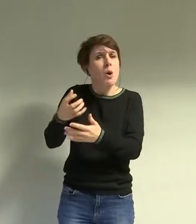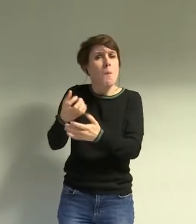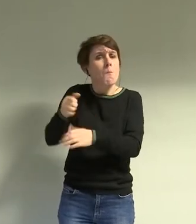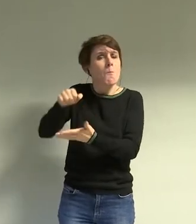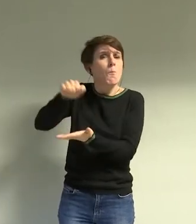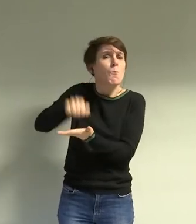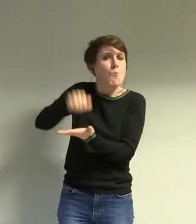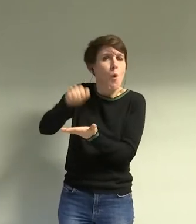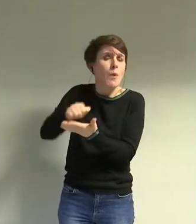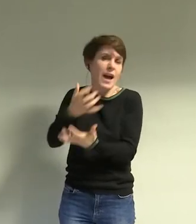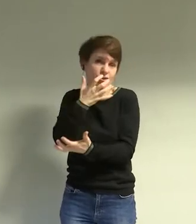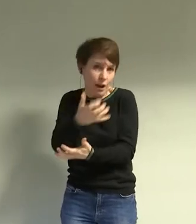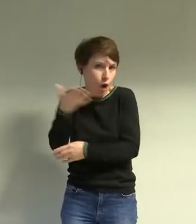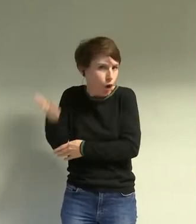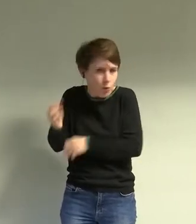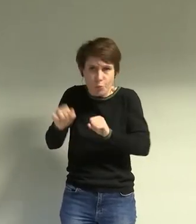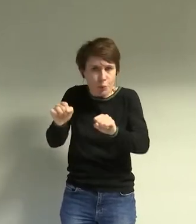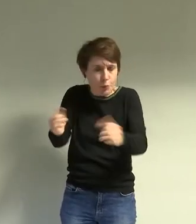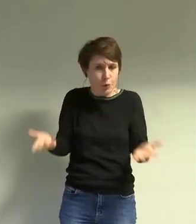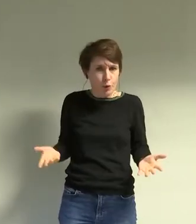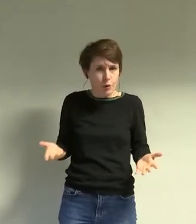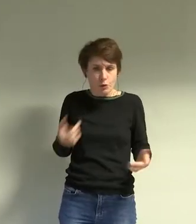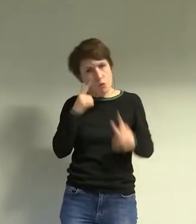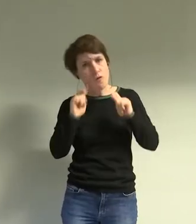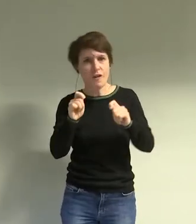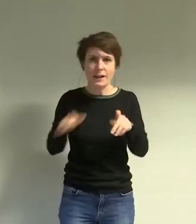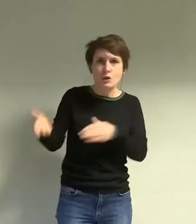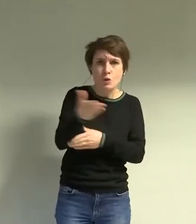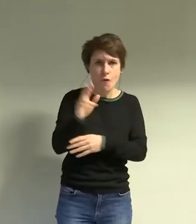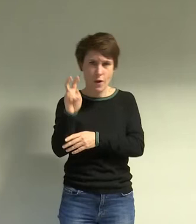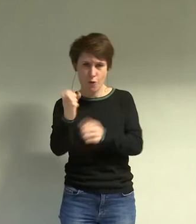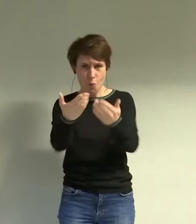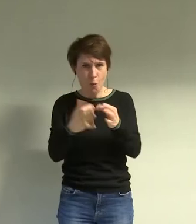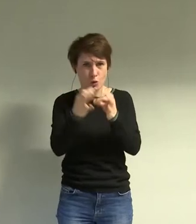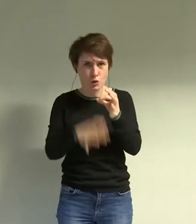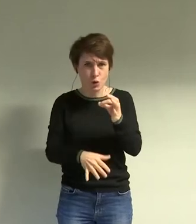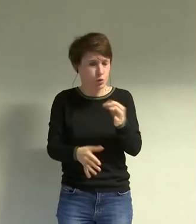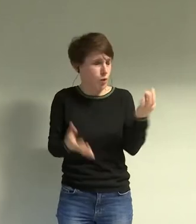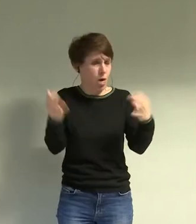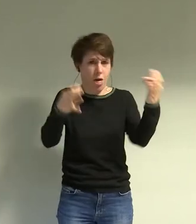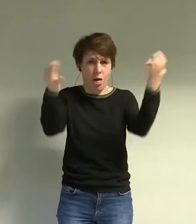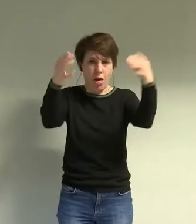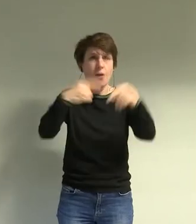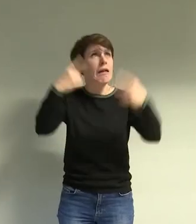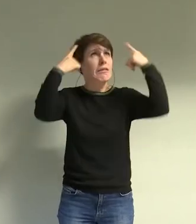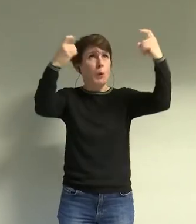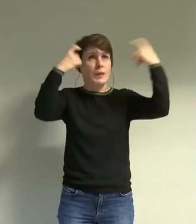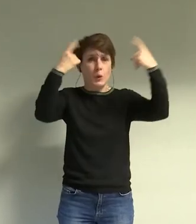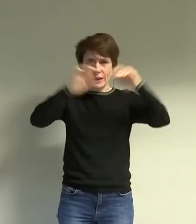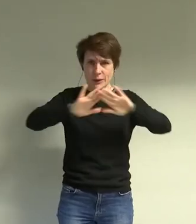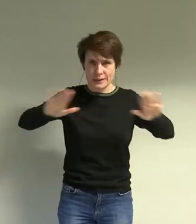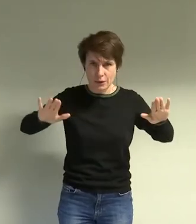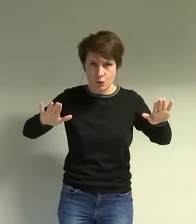à l'égard de vos solutions car vous ne faites pas confiance à la créativité des hommes vous êtes des dogmatiques et il ya aussi